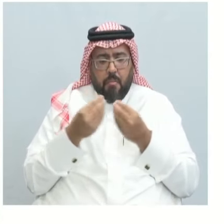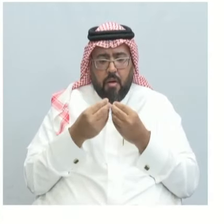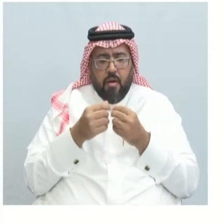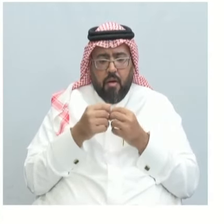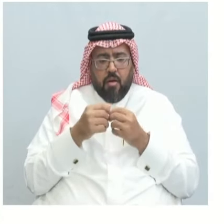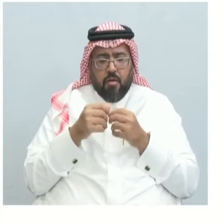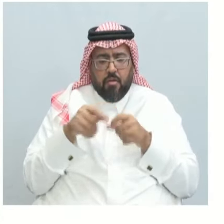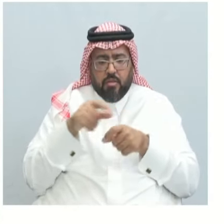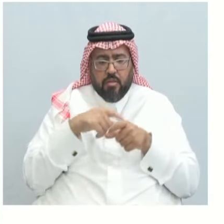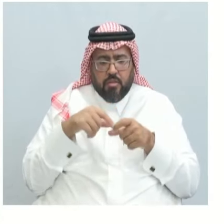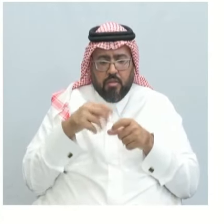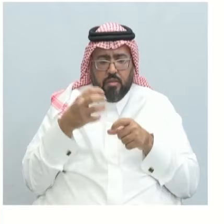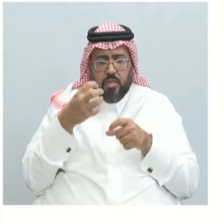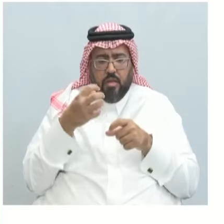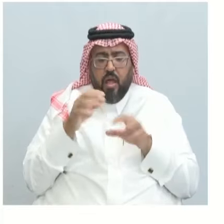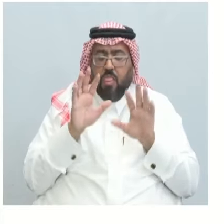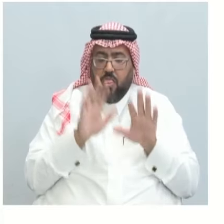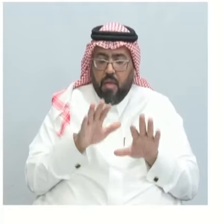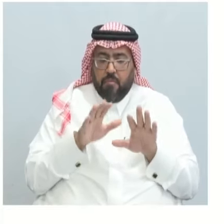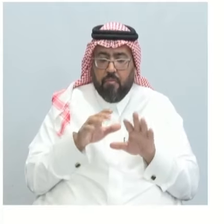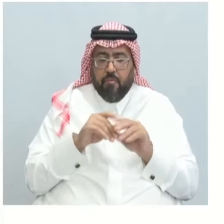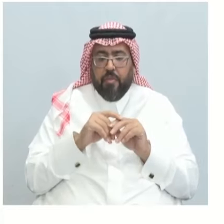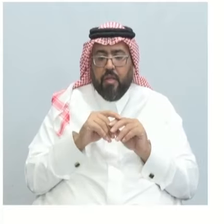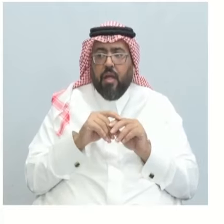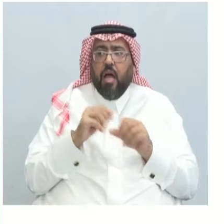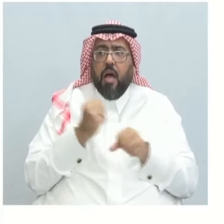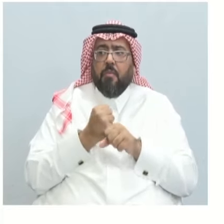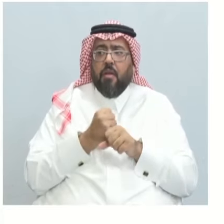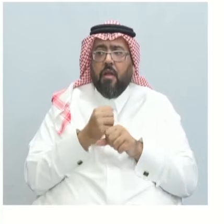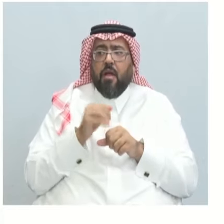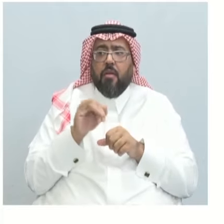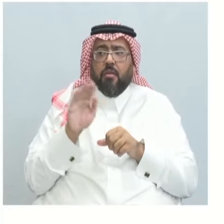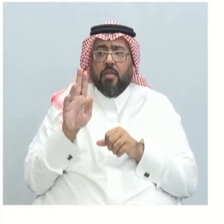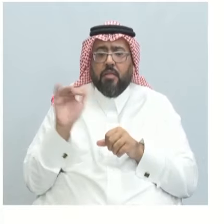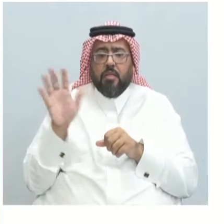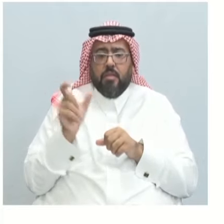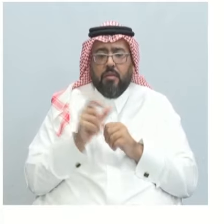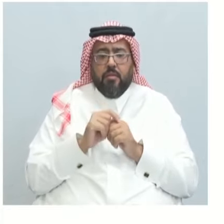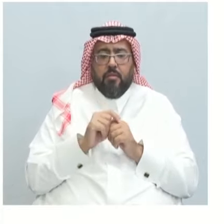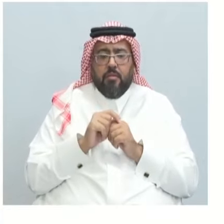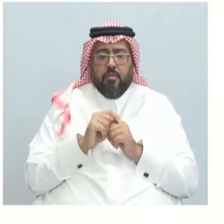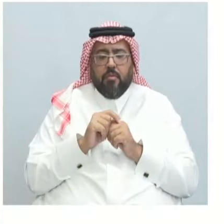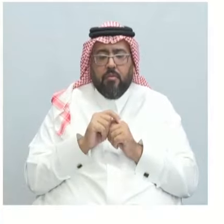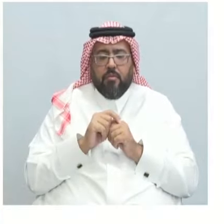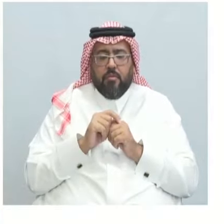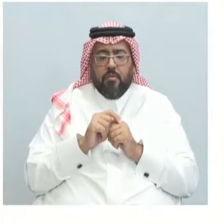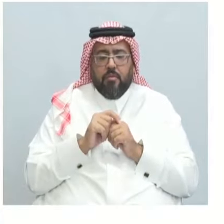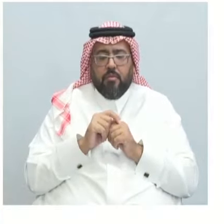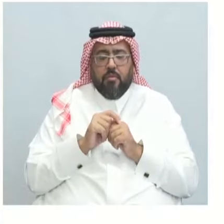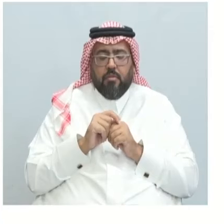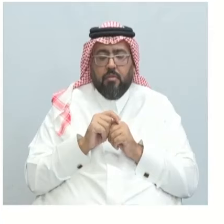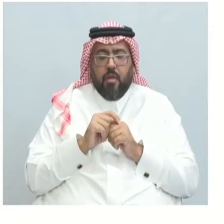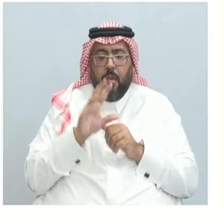اذا كان قرب صلب ثابت فيمكنك استخدام عمليه التحسين